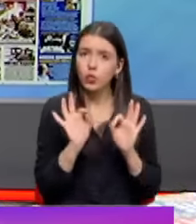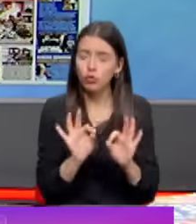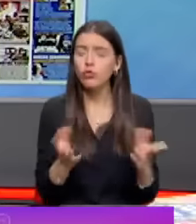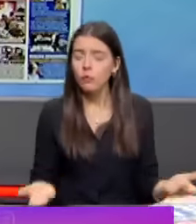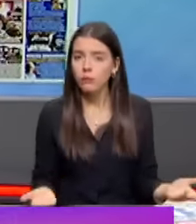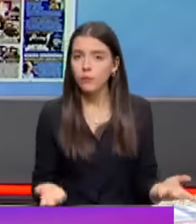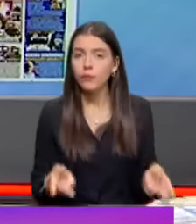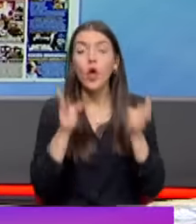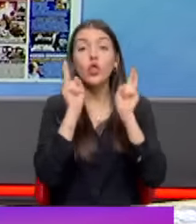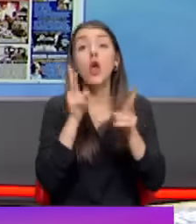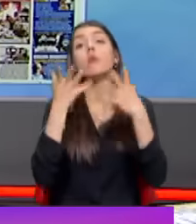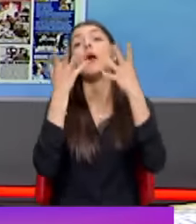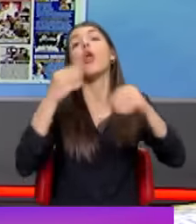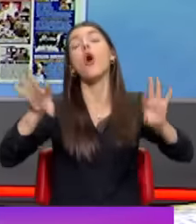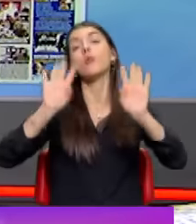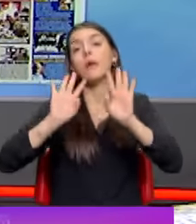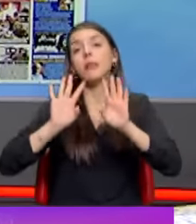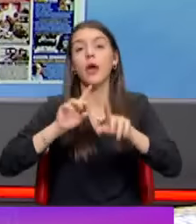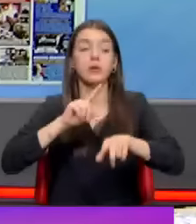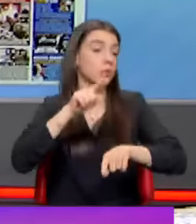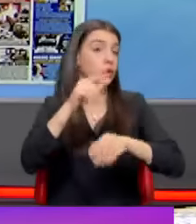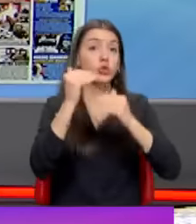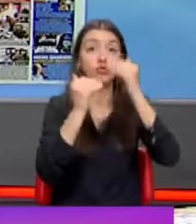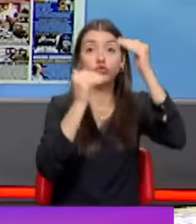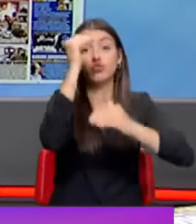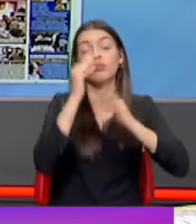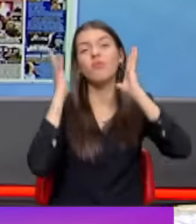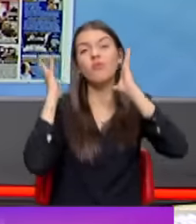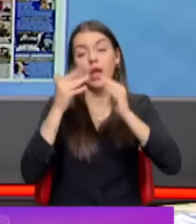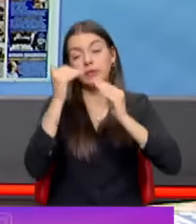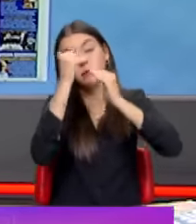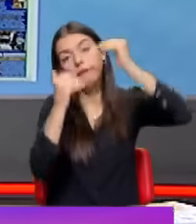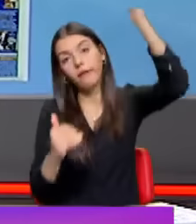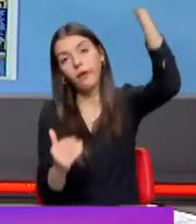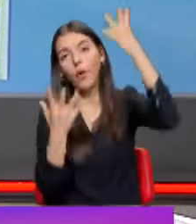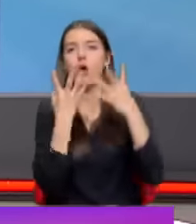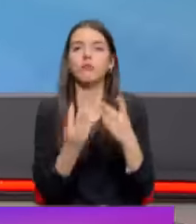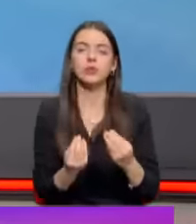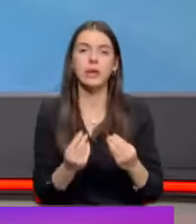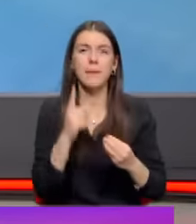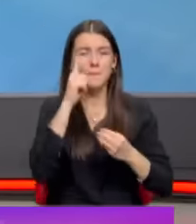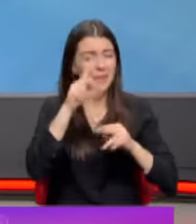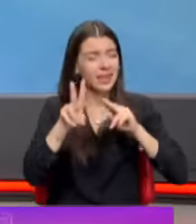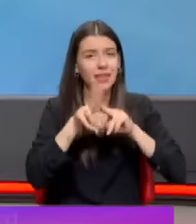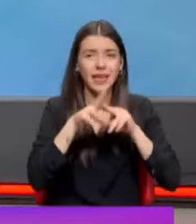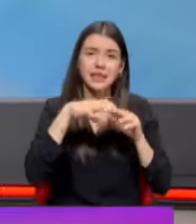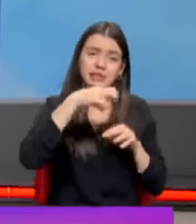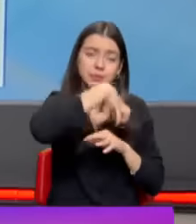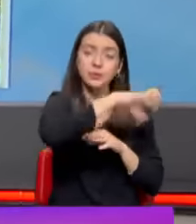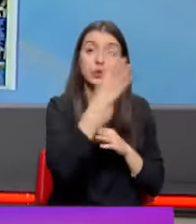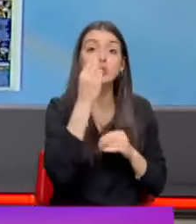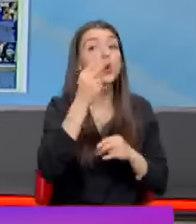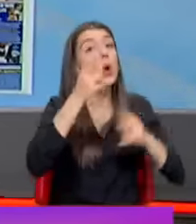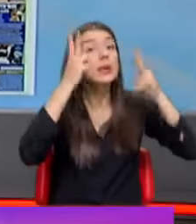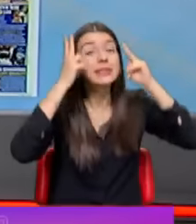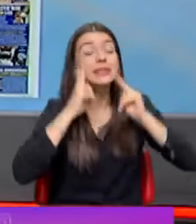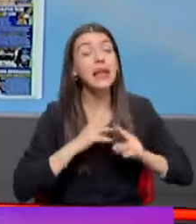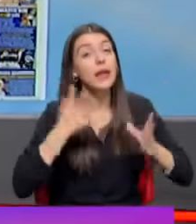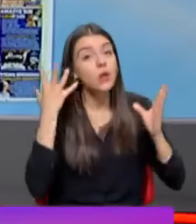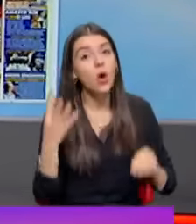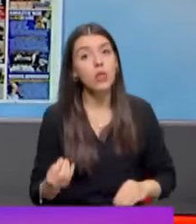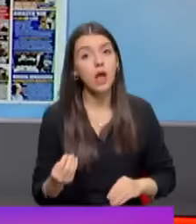Normal olmayanlarsa aradaki uçurumun giderek derinleşiyor olması. Bir kesimin çok zengin olan